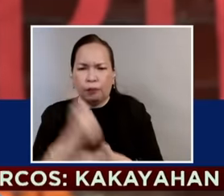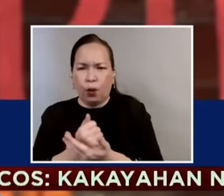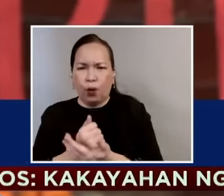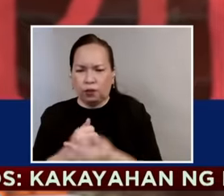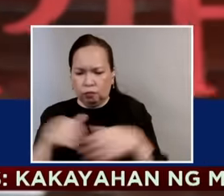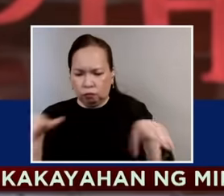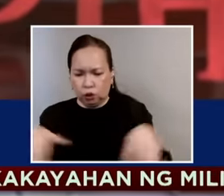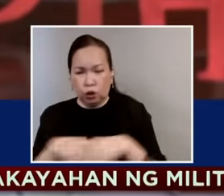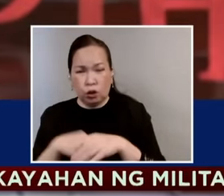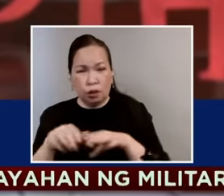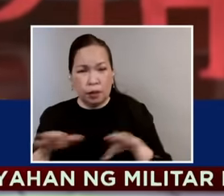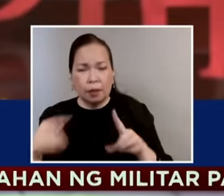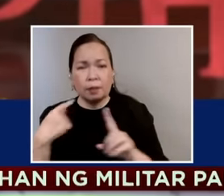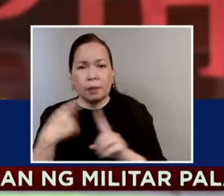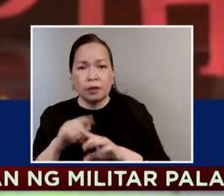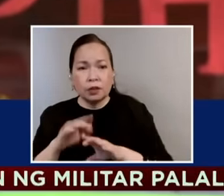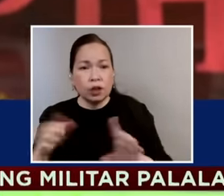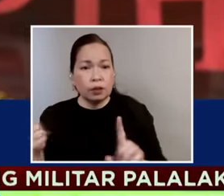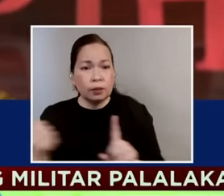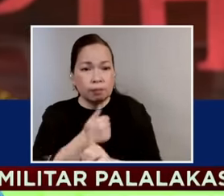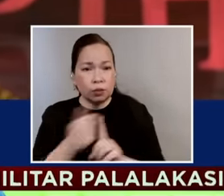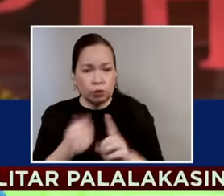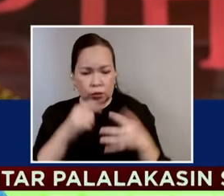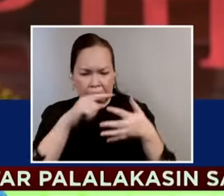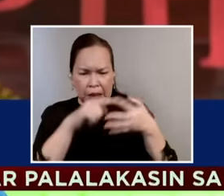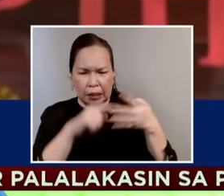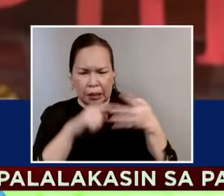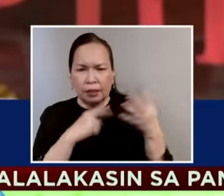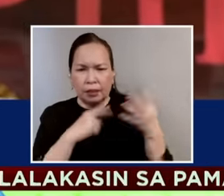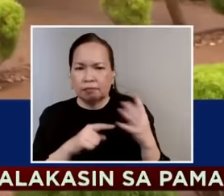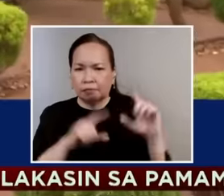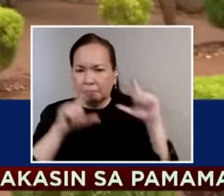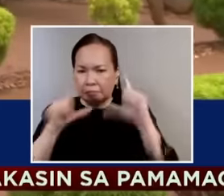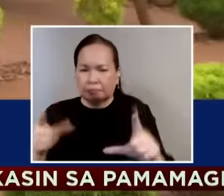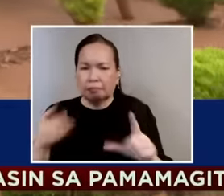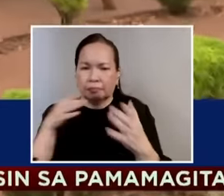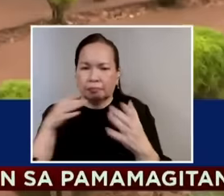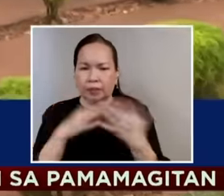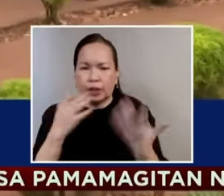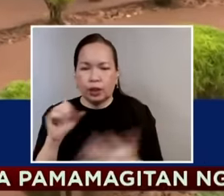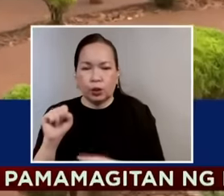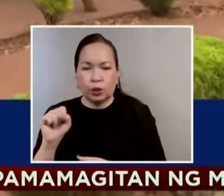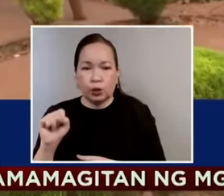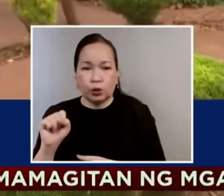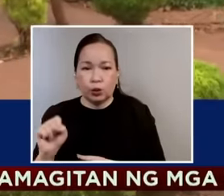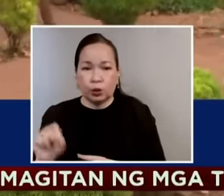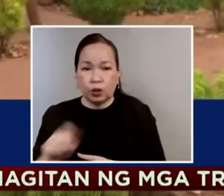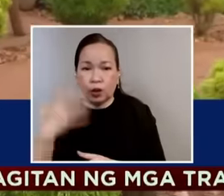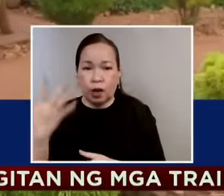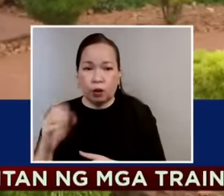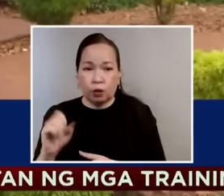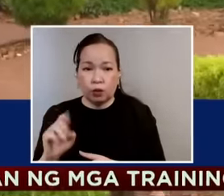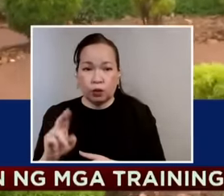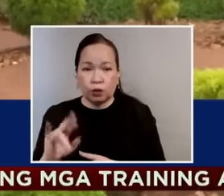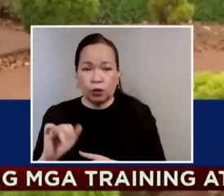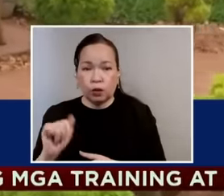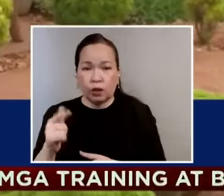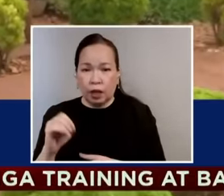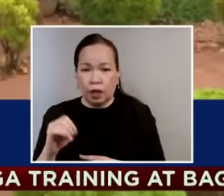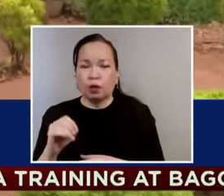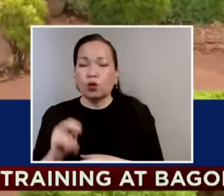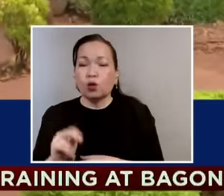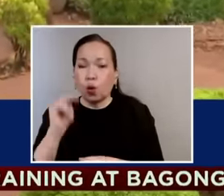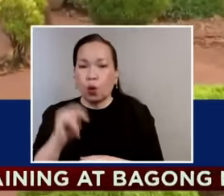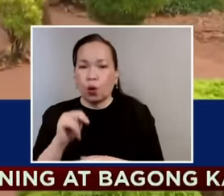abuse ang isinampa sa korte sa Surigao del Norte laban kay Senyor Aguila at 12 iba pa.